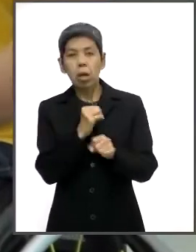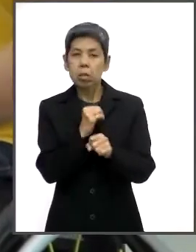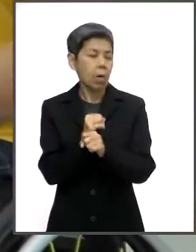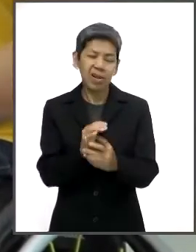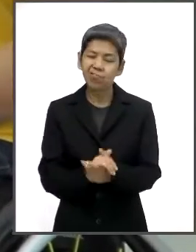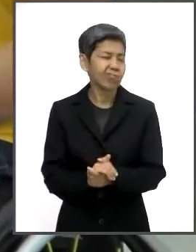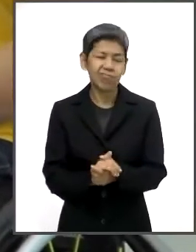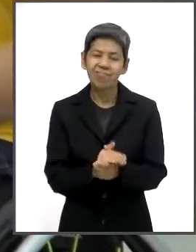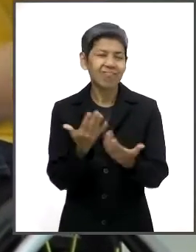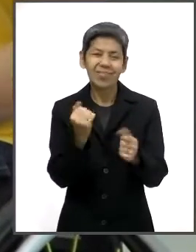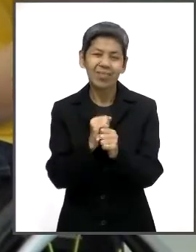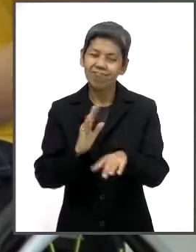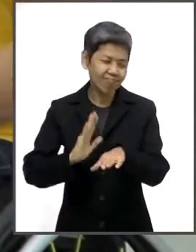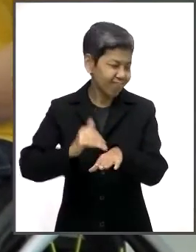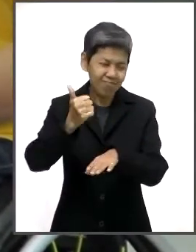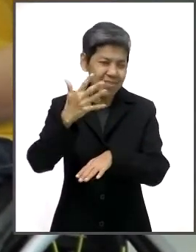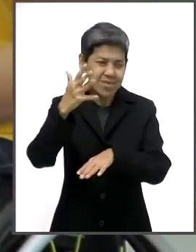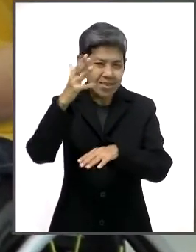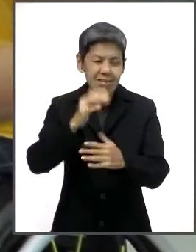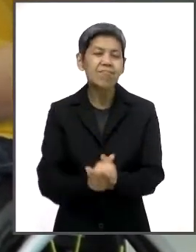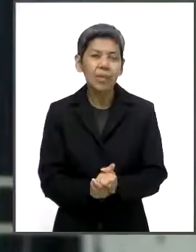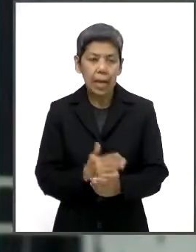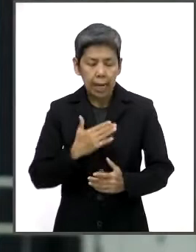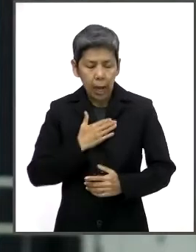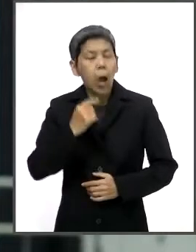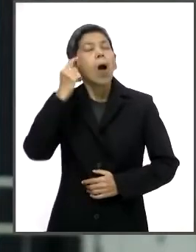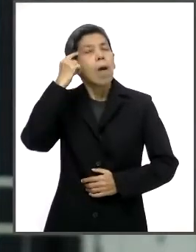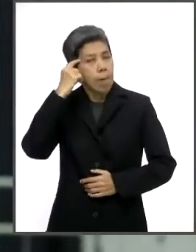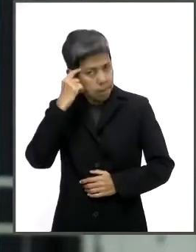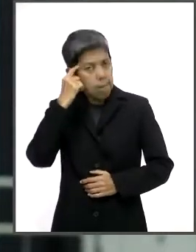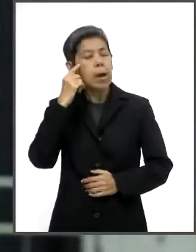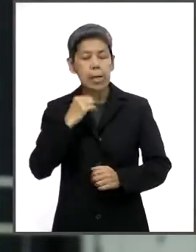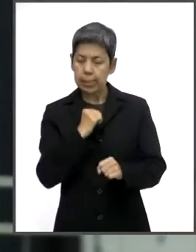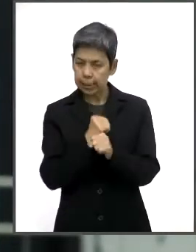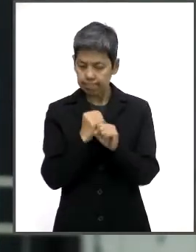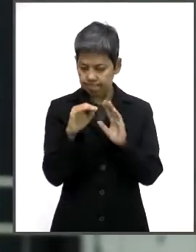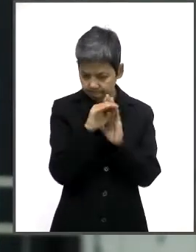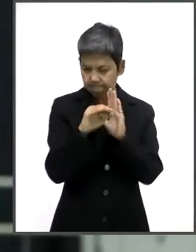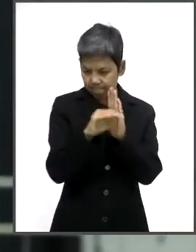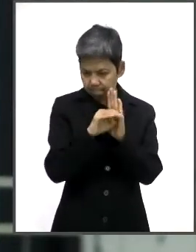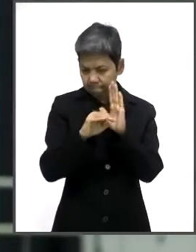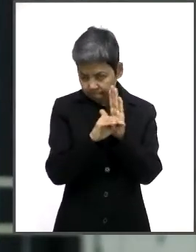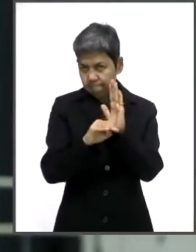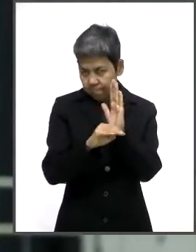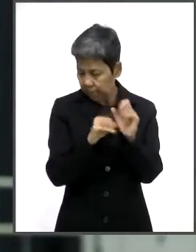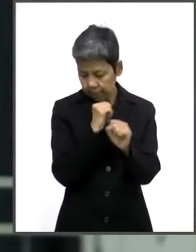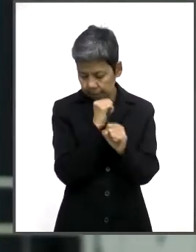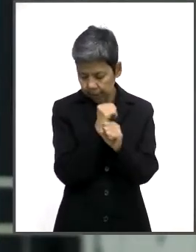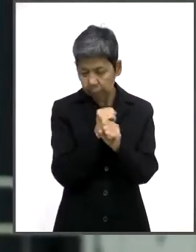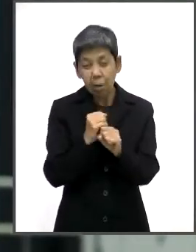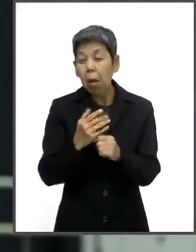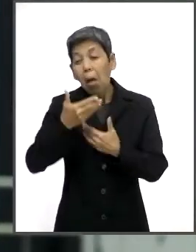ของตัวเองเนี่ยค่ะมันไม่มีทางประสบความสำเร็จค่ะพอเรามองแล้วว่าถ้าเราไม่ทำตามกติกาไม่ทำตามระ